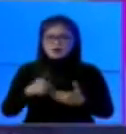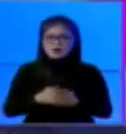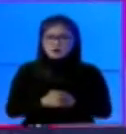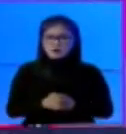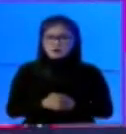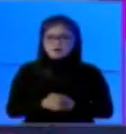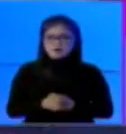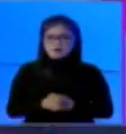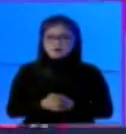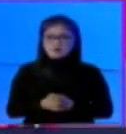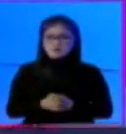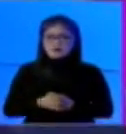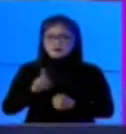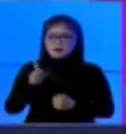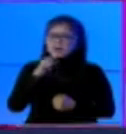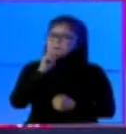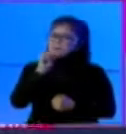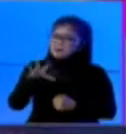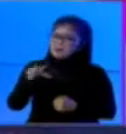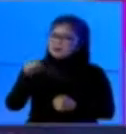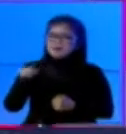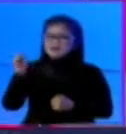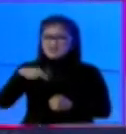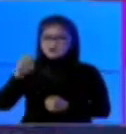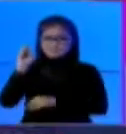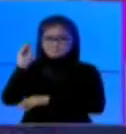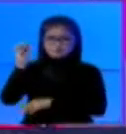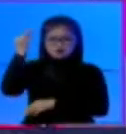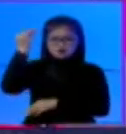seseorang yang mengaku GM dari perusahaan Italia tersebut,